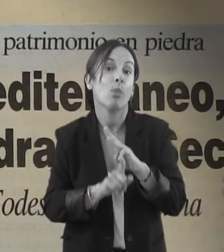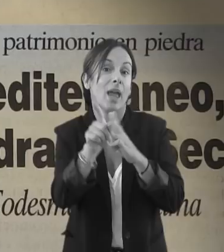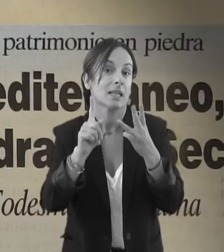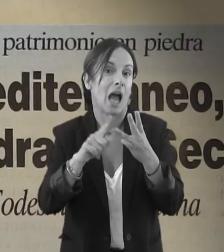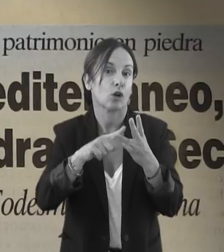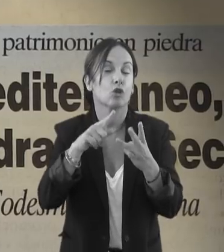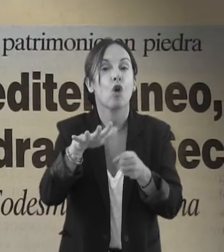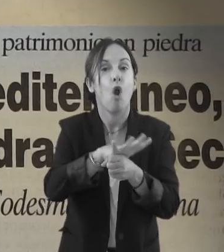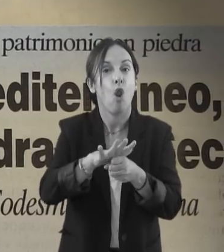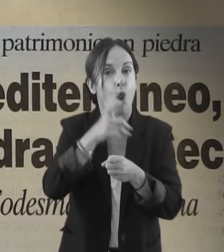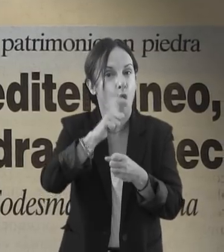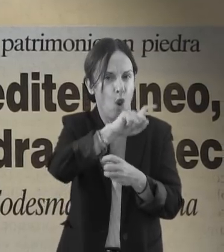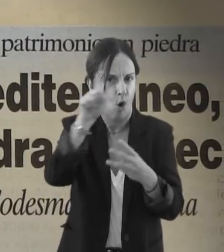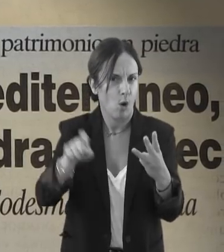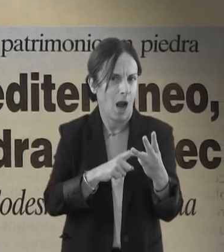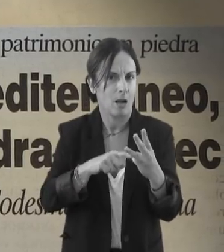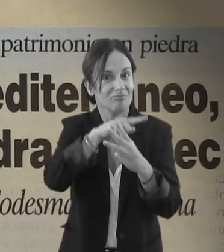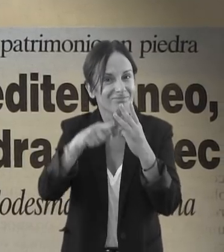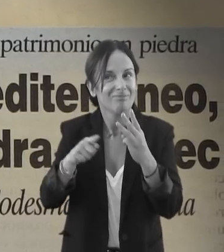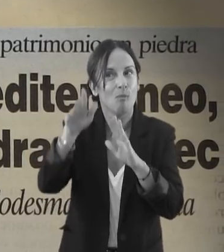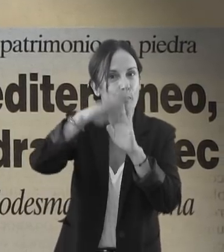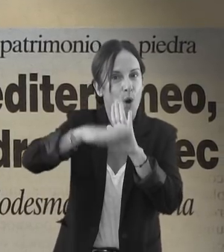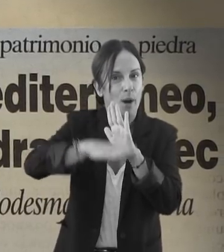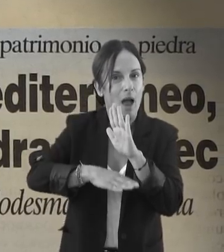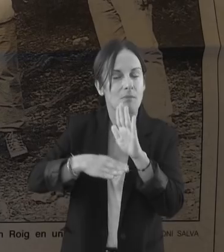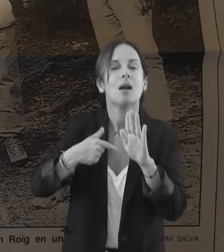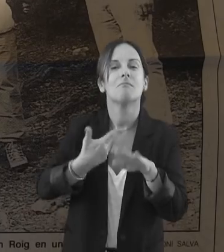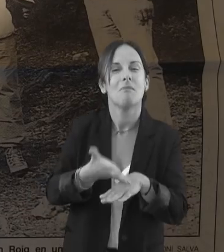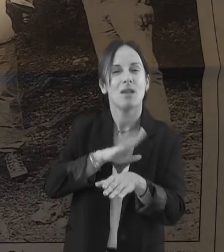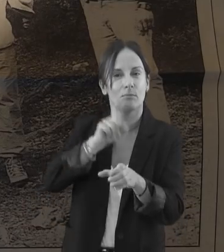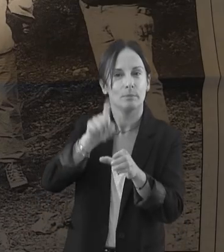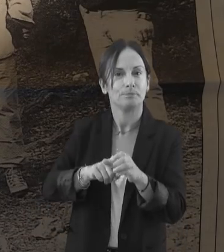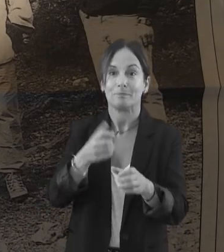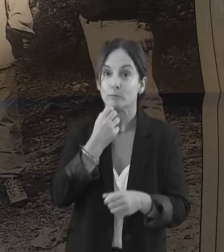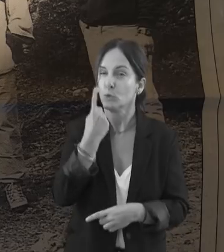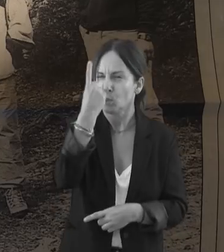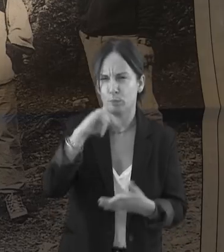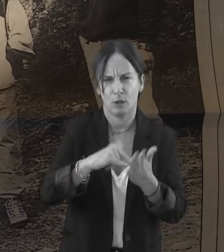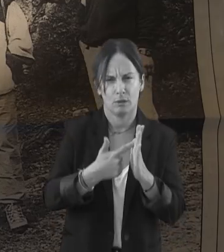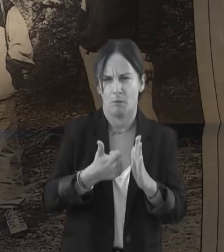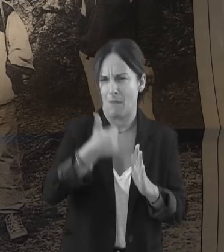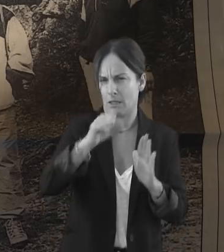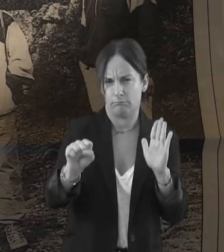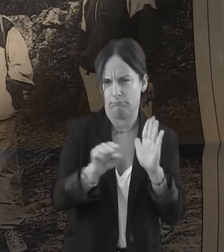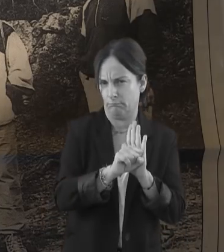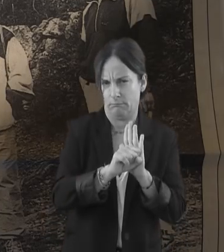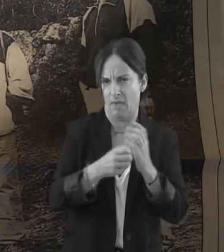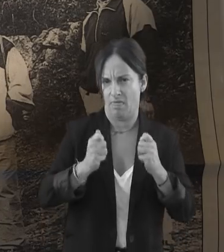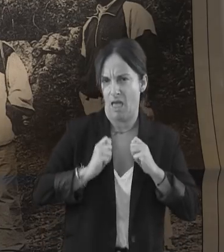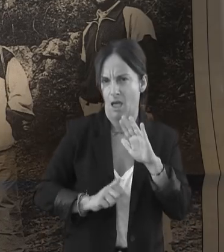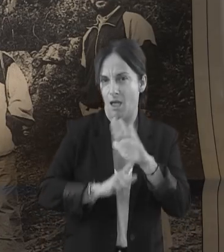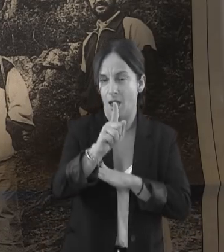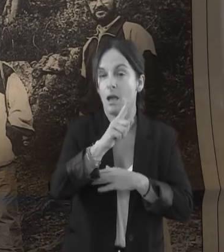d'estudi sobre aquest tema. A partir d'aquí varen començar a treballar projectes